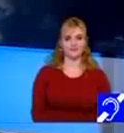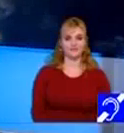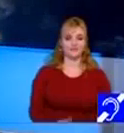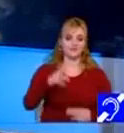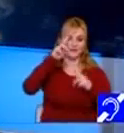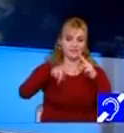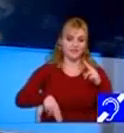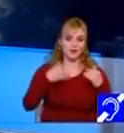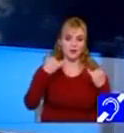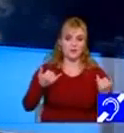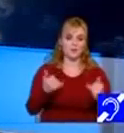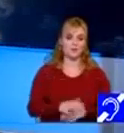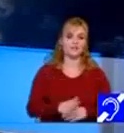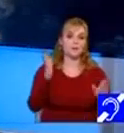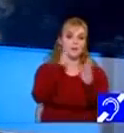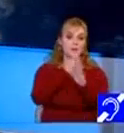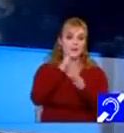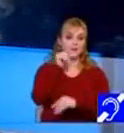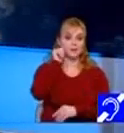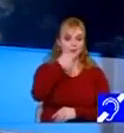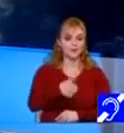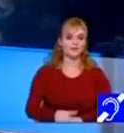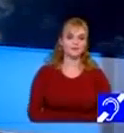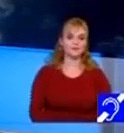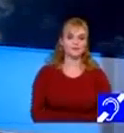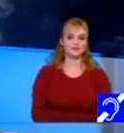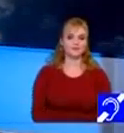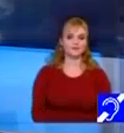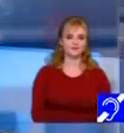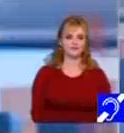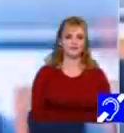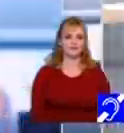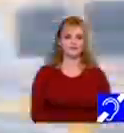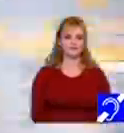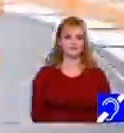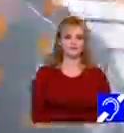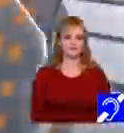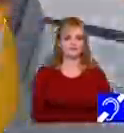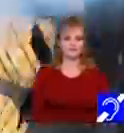Pe final să vedem ce surprize ne pregătește vremea pentru mâine.